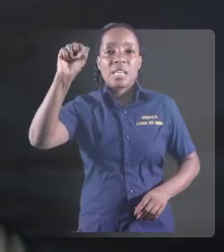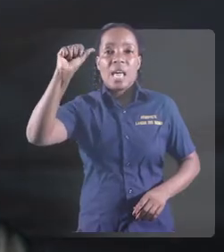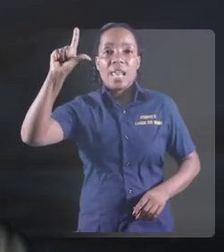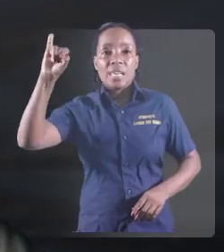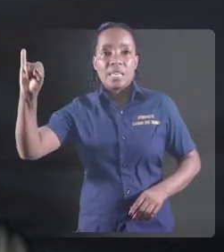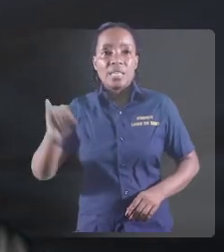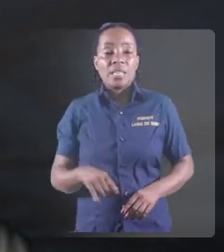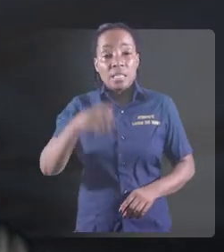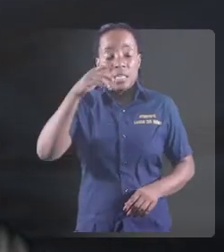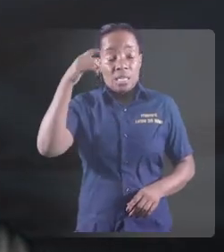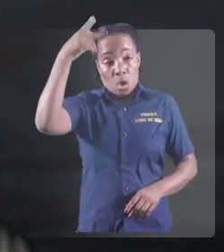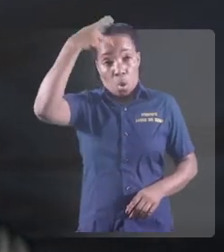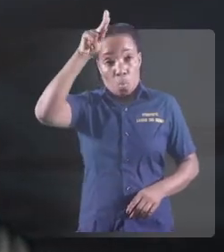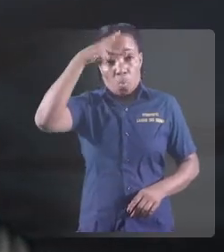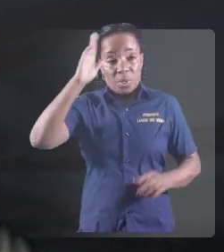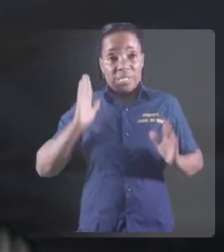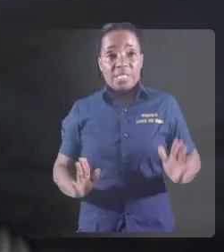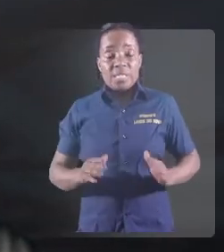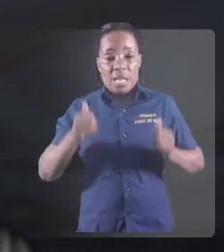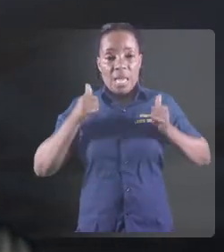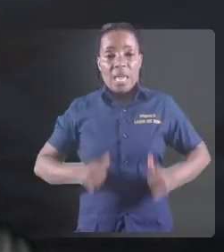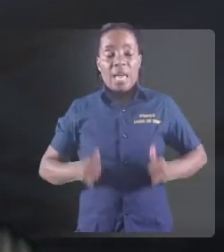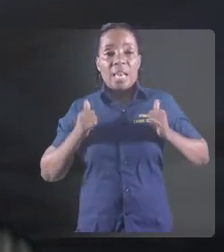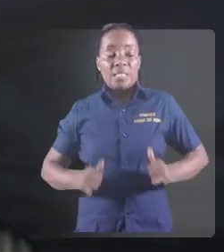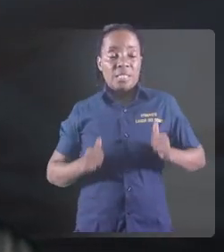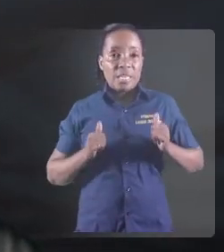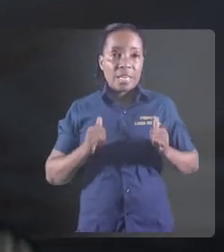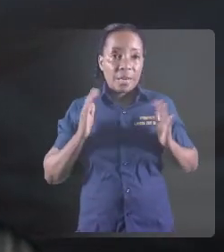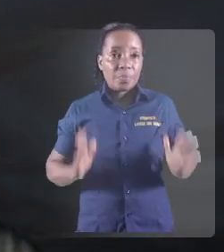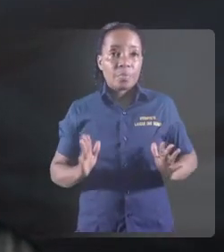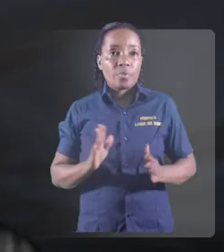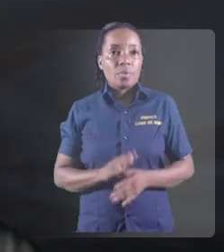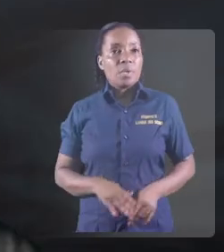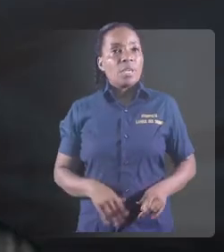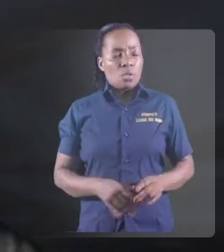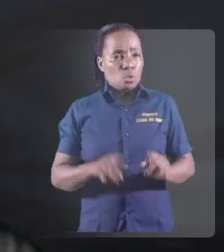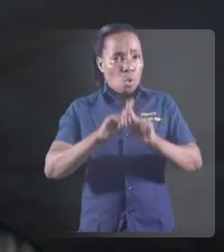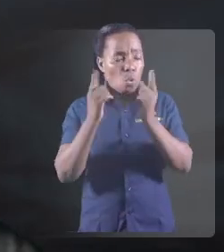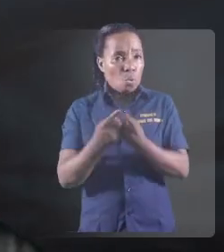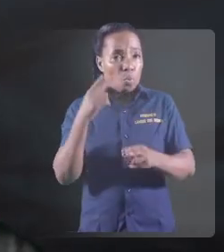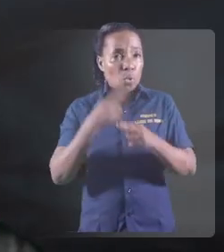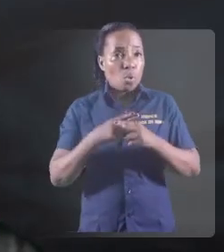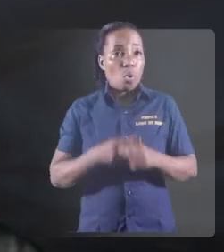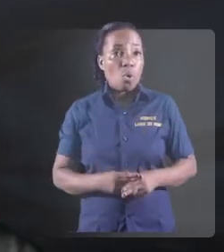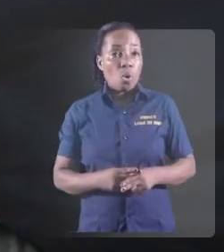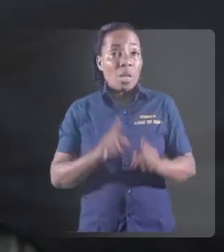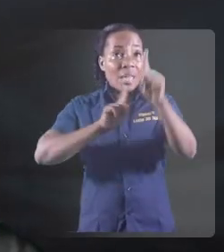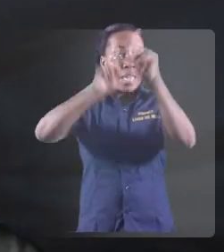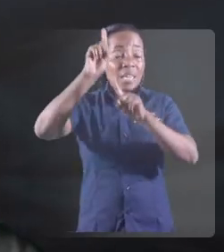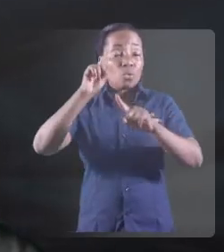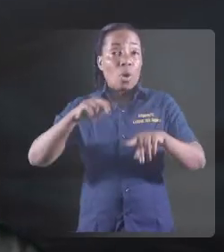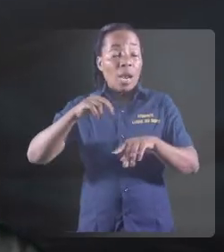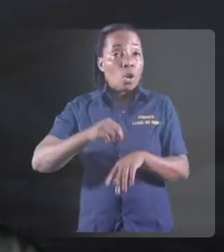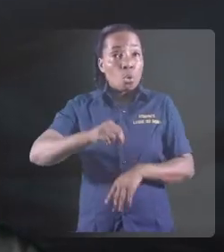à travers l'étoile nord-africaine fondée en 1927 dans les milieux ouvriers parisiens